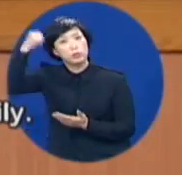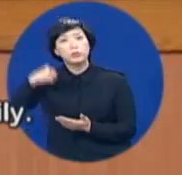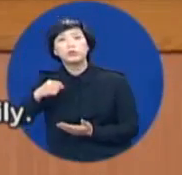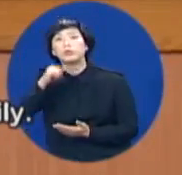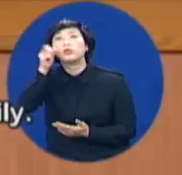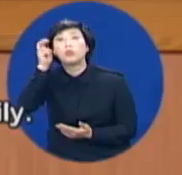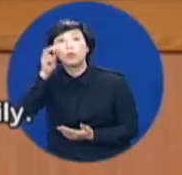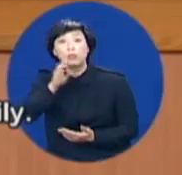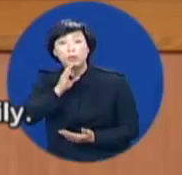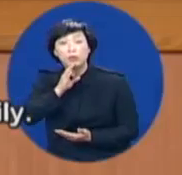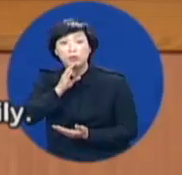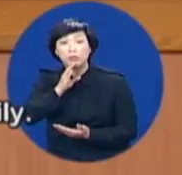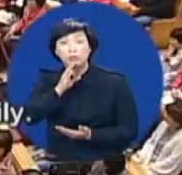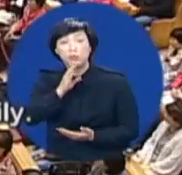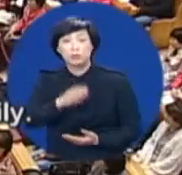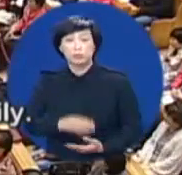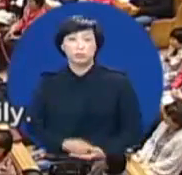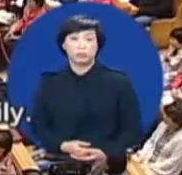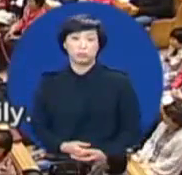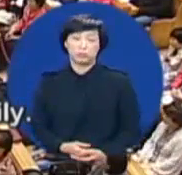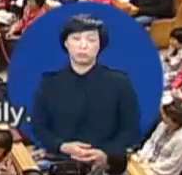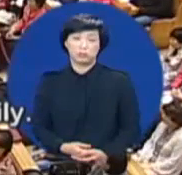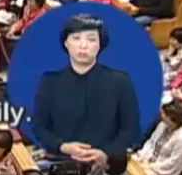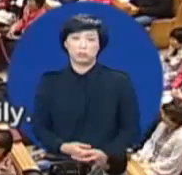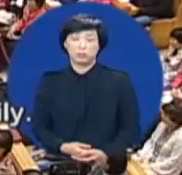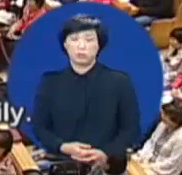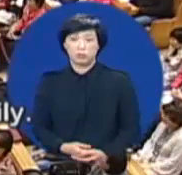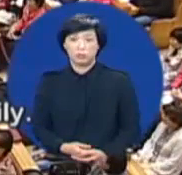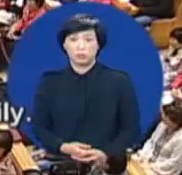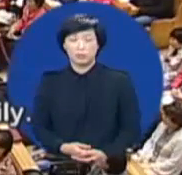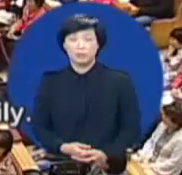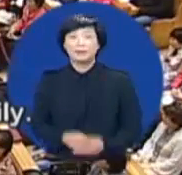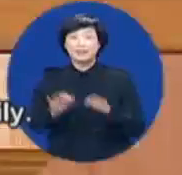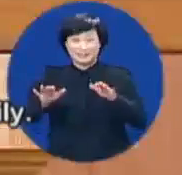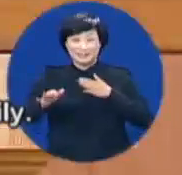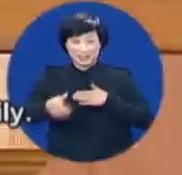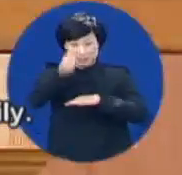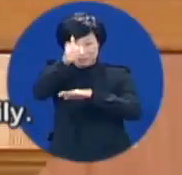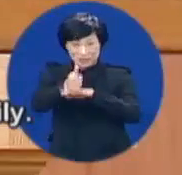하고 안 하죠. 마지막으로 말씀드려요.